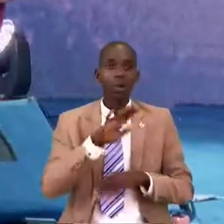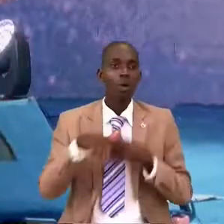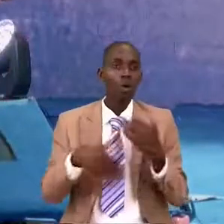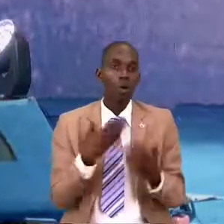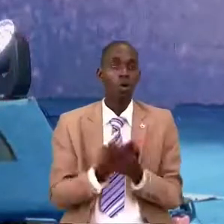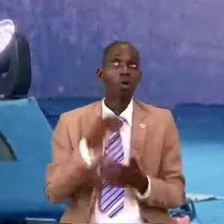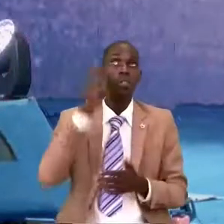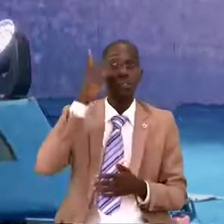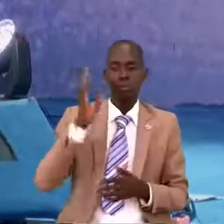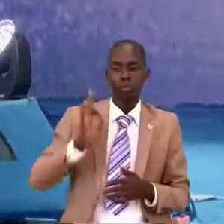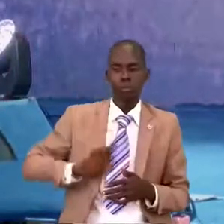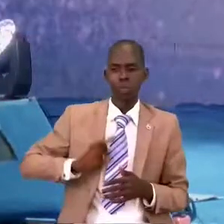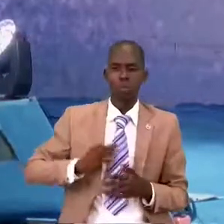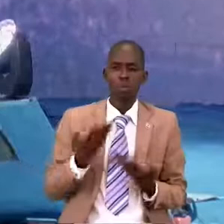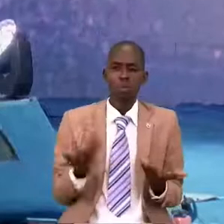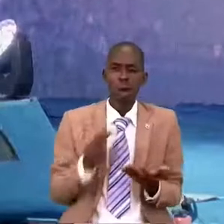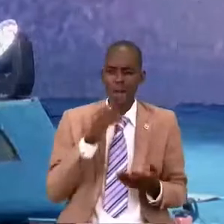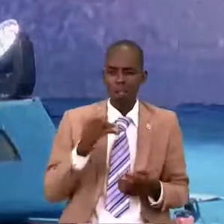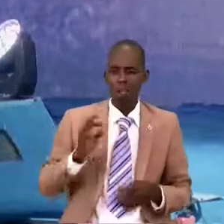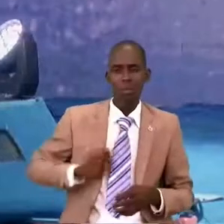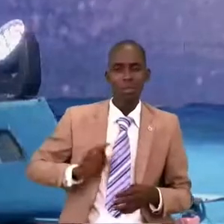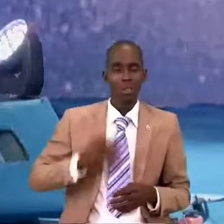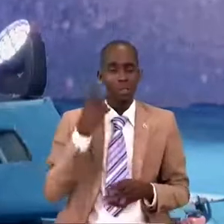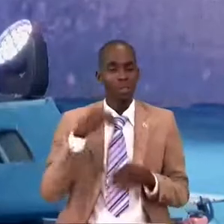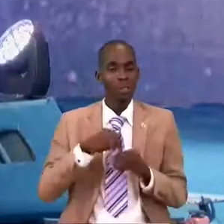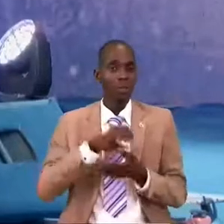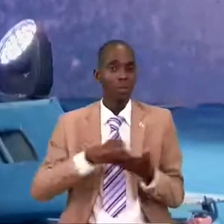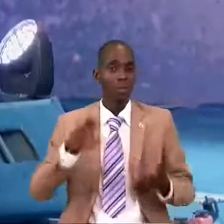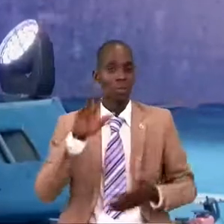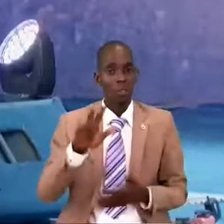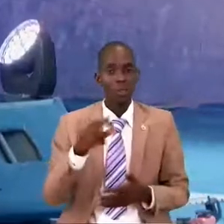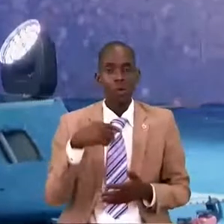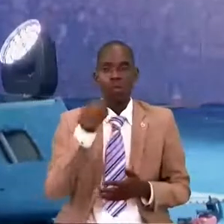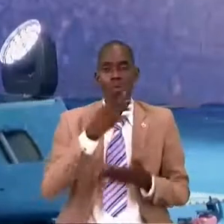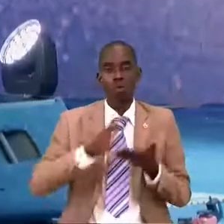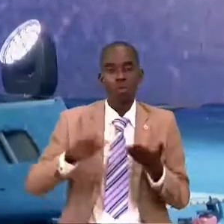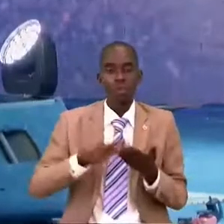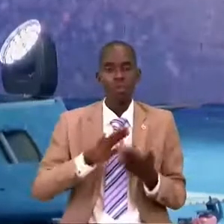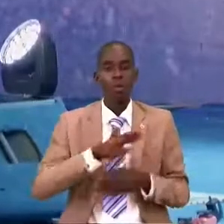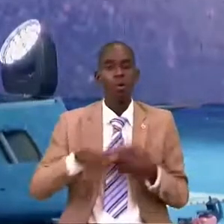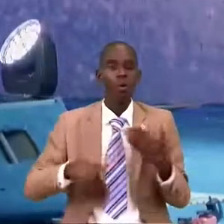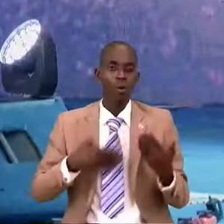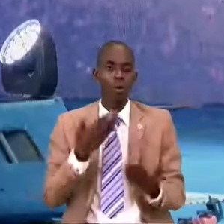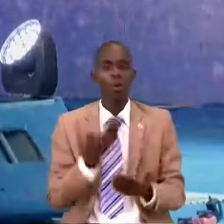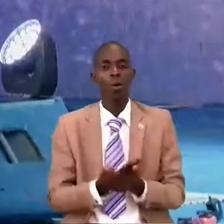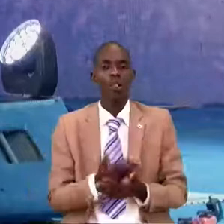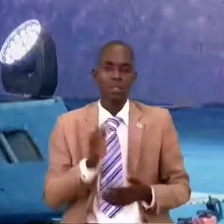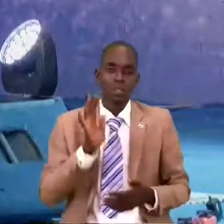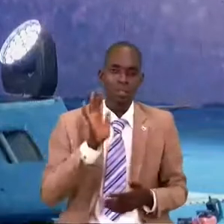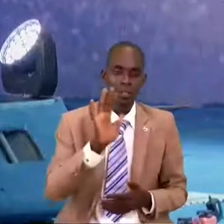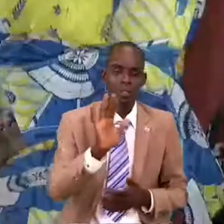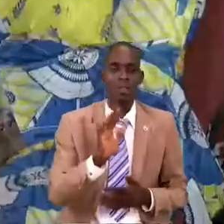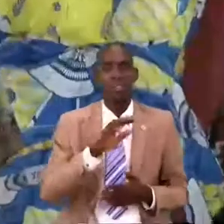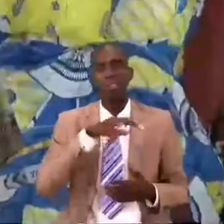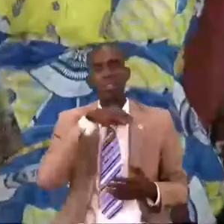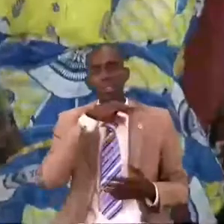qui pardonne toutes tes iniquités. Toutes tes iniquités. Toutes.